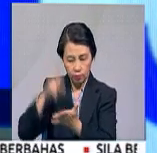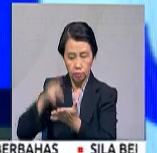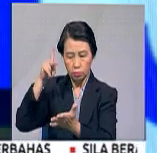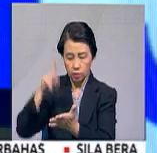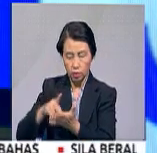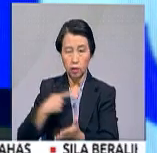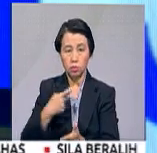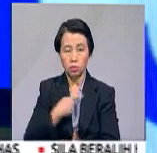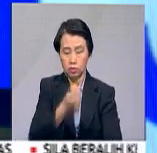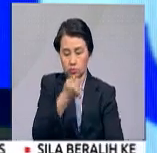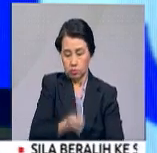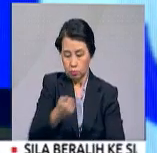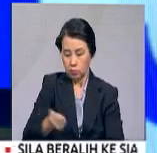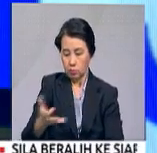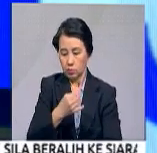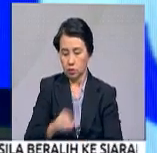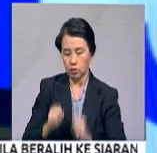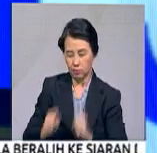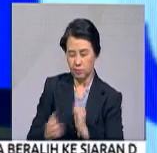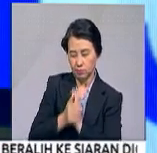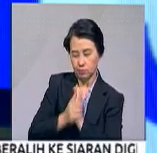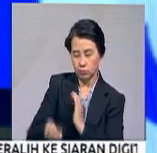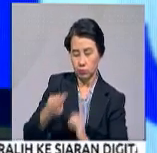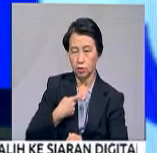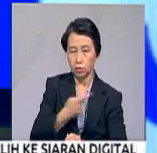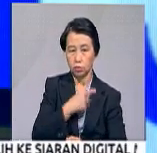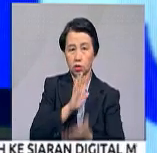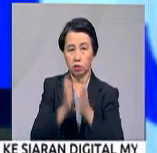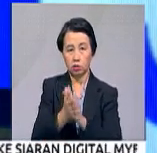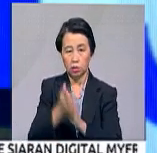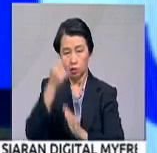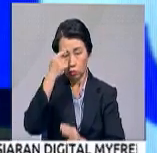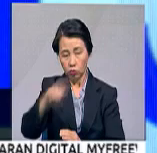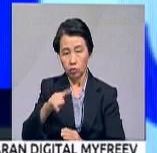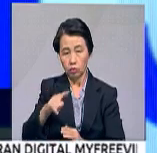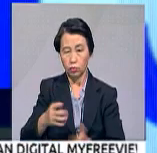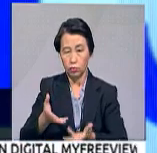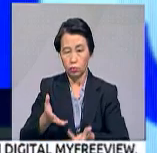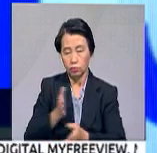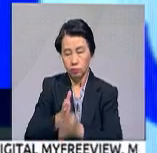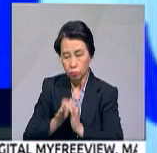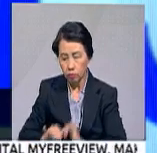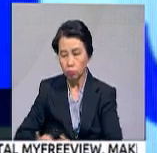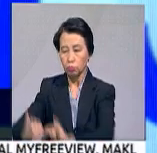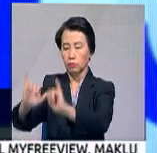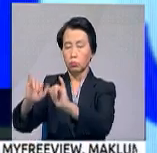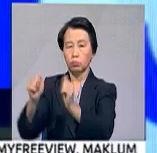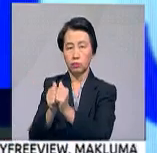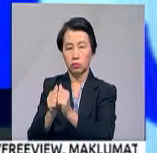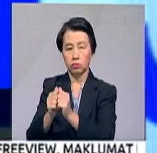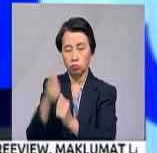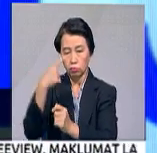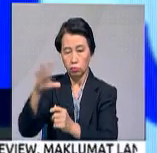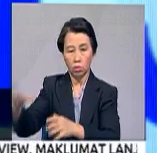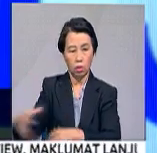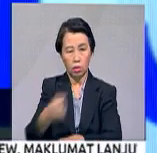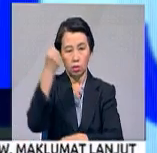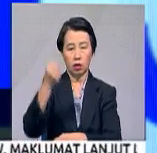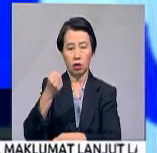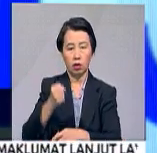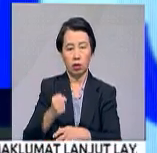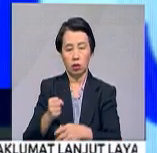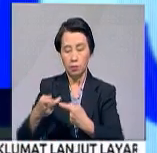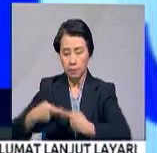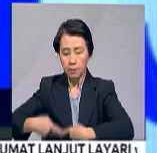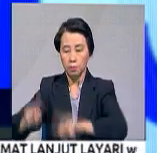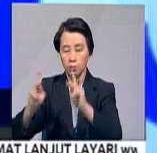our assets and capabilities so as to enhance our capacities to take